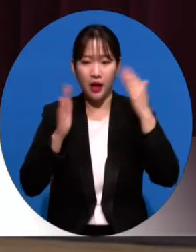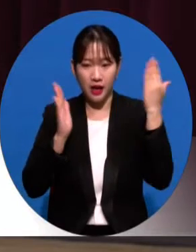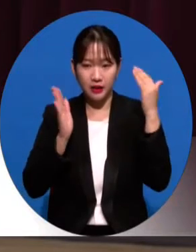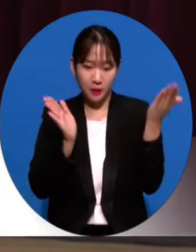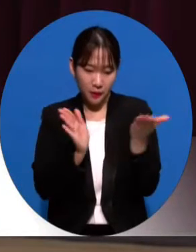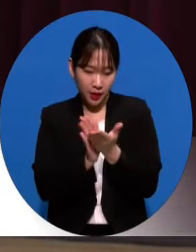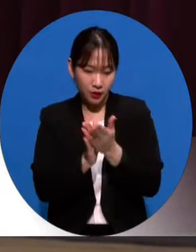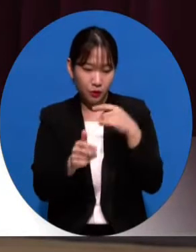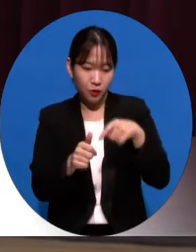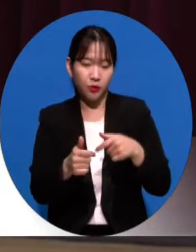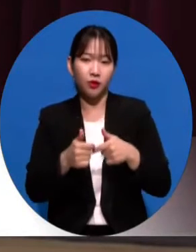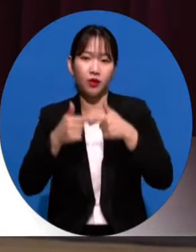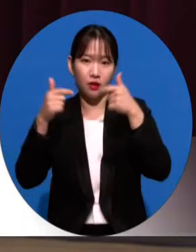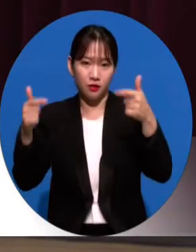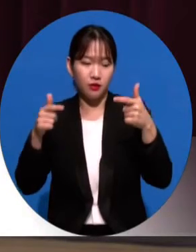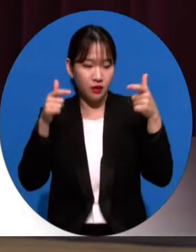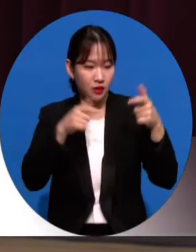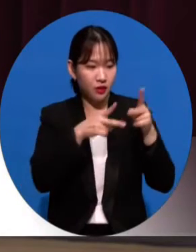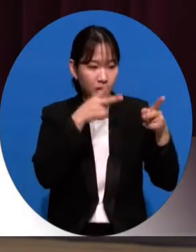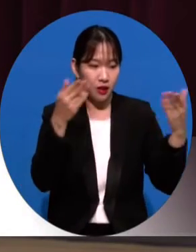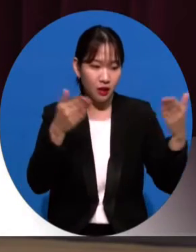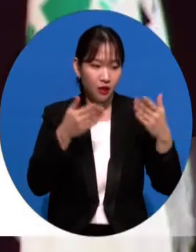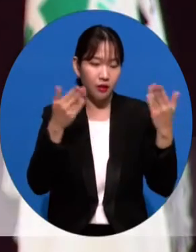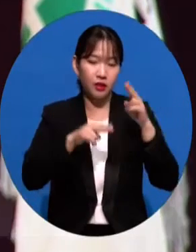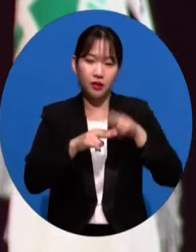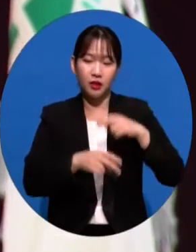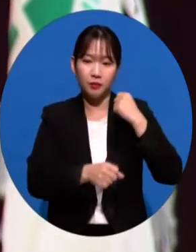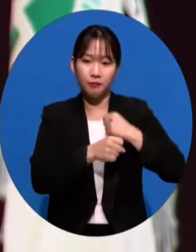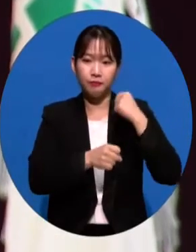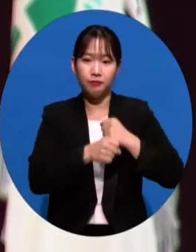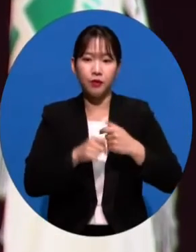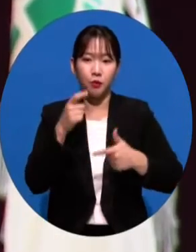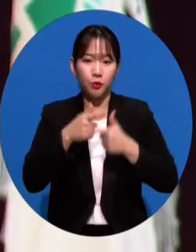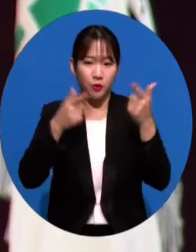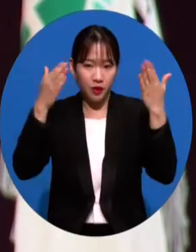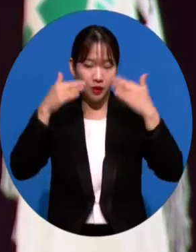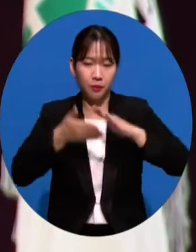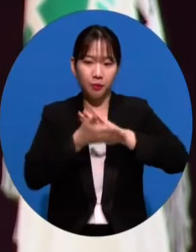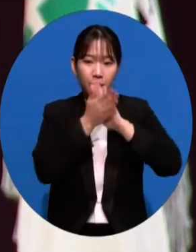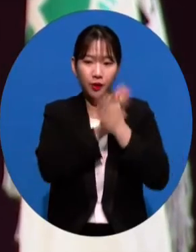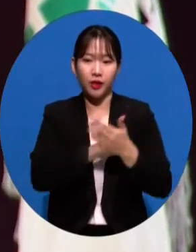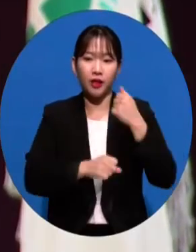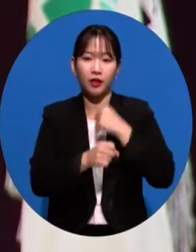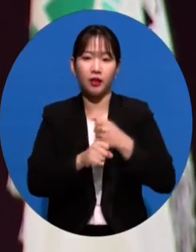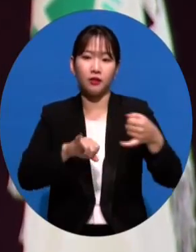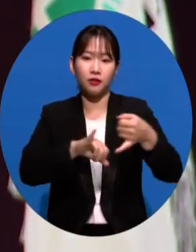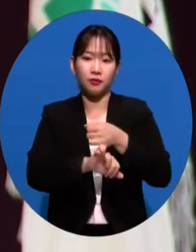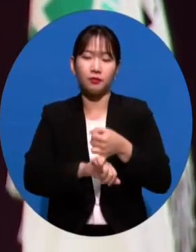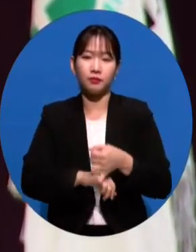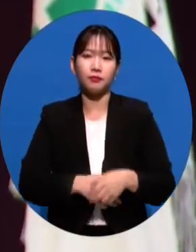강화하고 지역 산업과 일자리 창출을 선도해 목포 대학교를 변화시키겠다고 약속했습니다